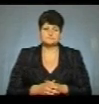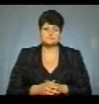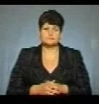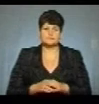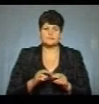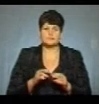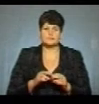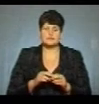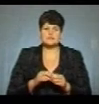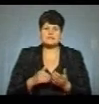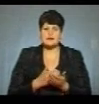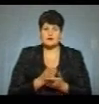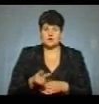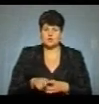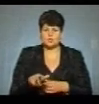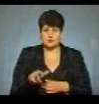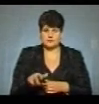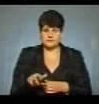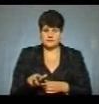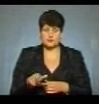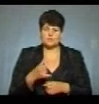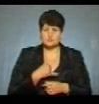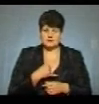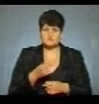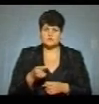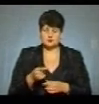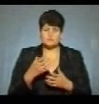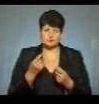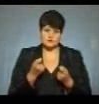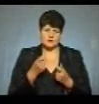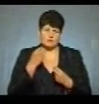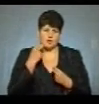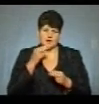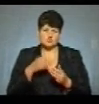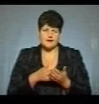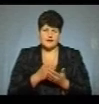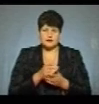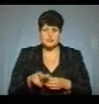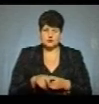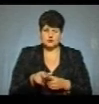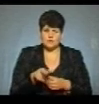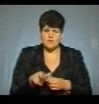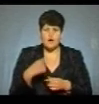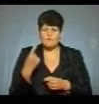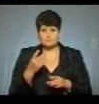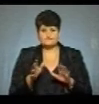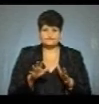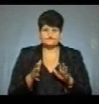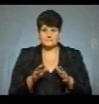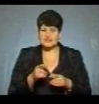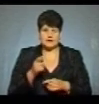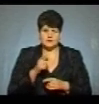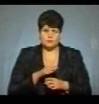ситуація якості дороги. Зокрема, в Тернополі у нас вже дещо покращено, як дорога, проте по області не зовсім. Тому